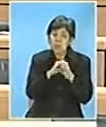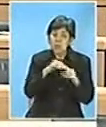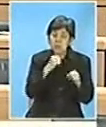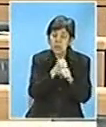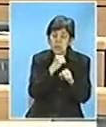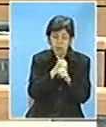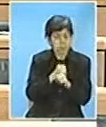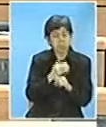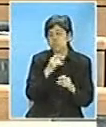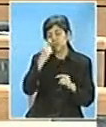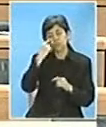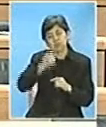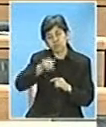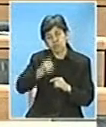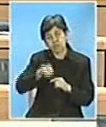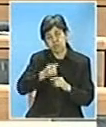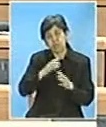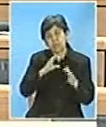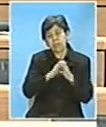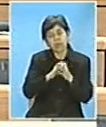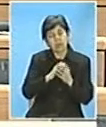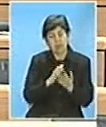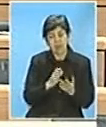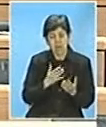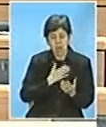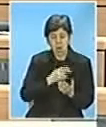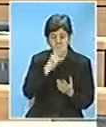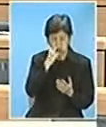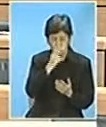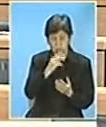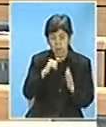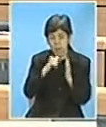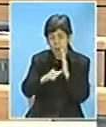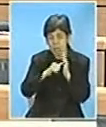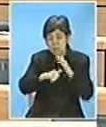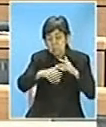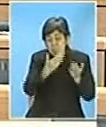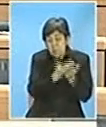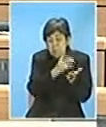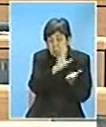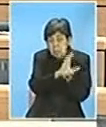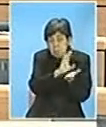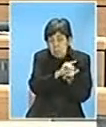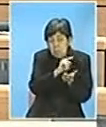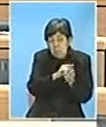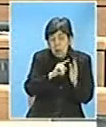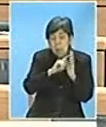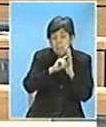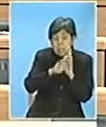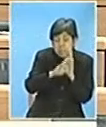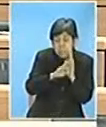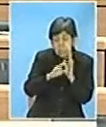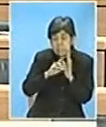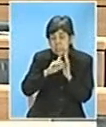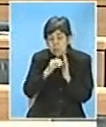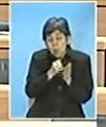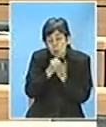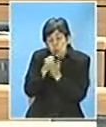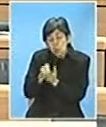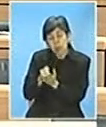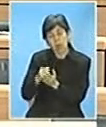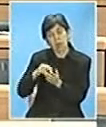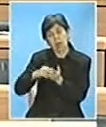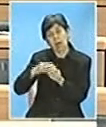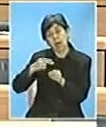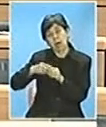ดเก็บก็ไม่พ้นกับท่านติดลบเพราะตอนนี้เองเราเอาภาษีจากกองทุนบินซินและดีเซลมาชดเชย LPG และ NGV